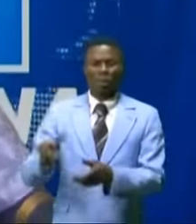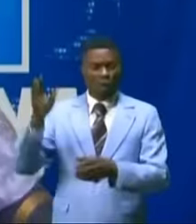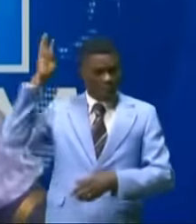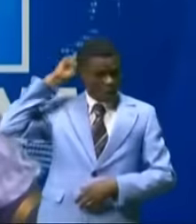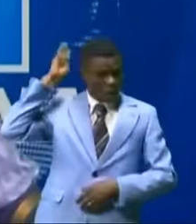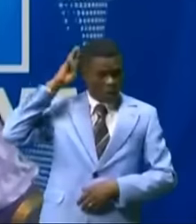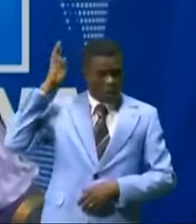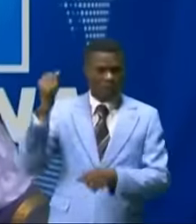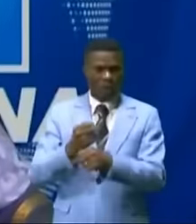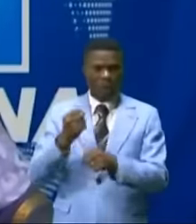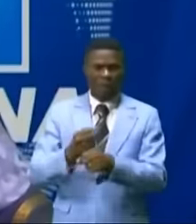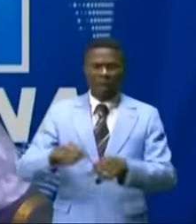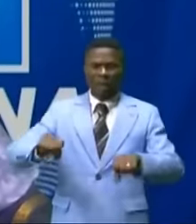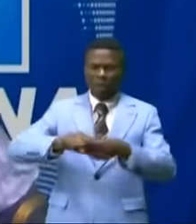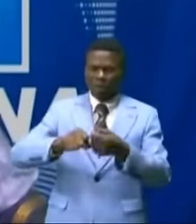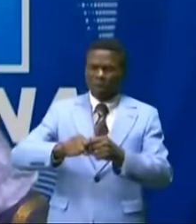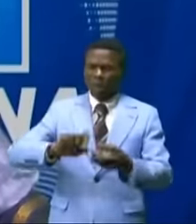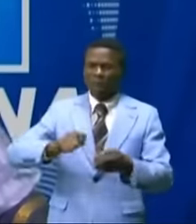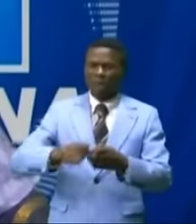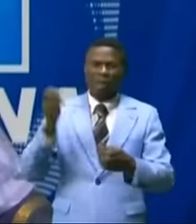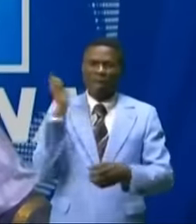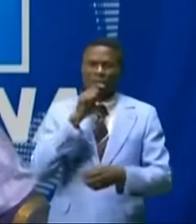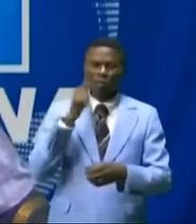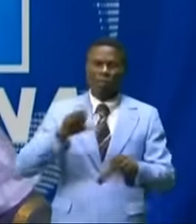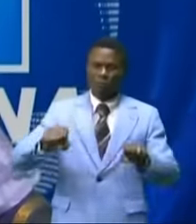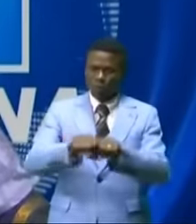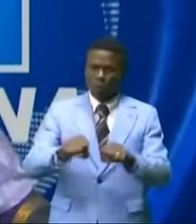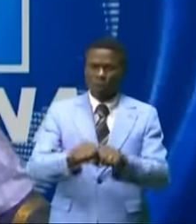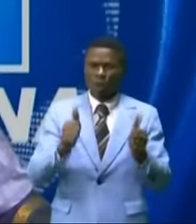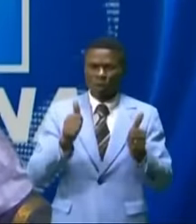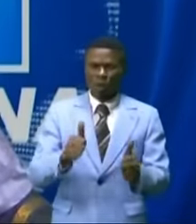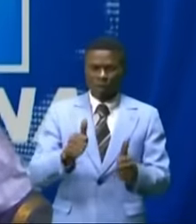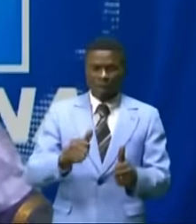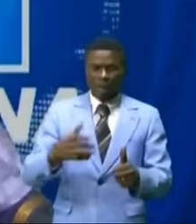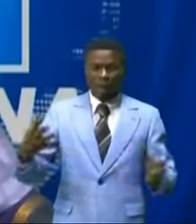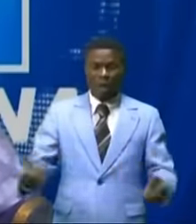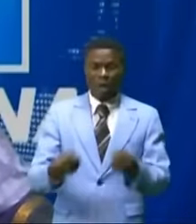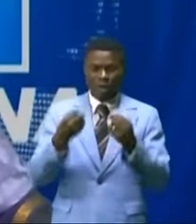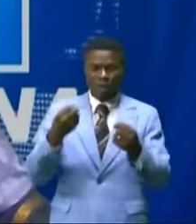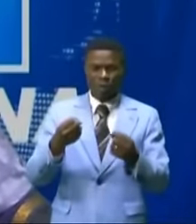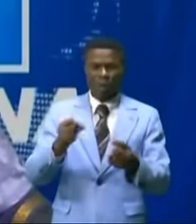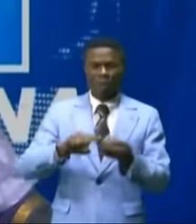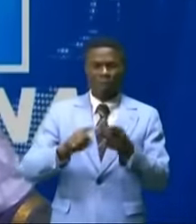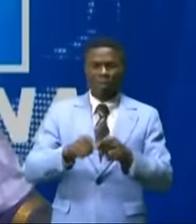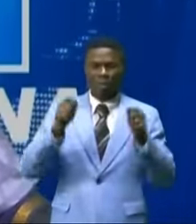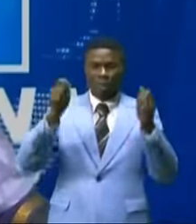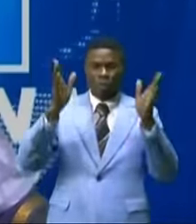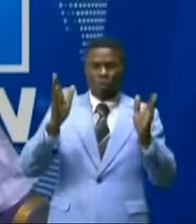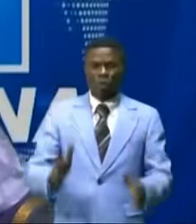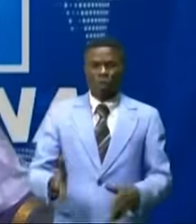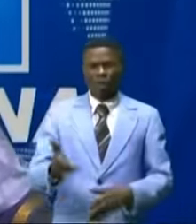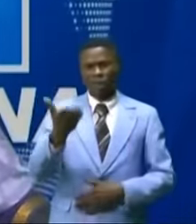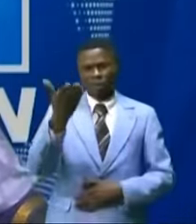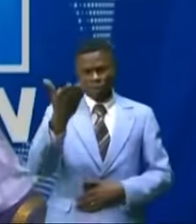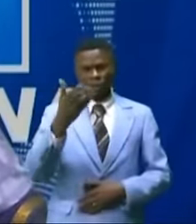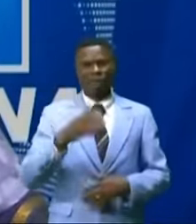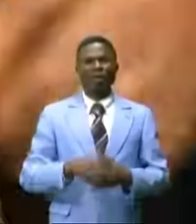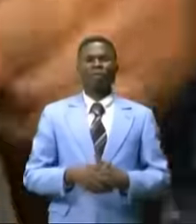PME pour réparation et fabrication des chaussures. Elle a été découverte par notre consoeur Mireille Ndeki.